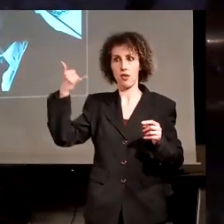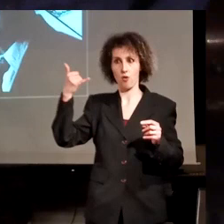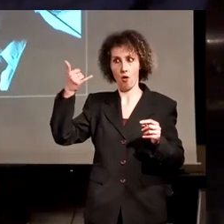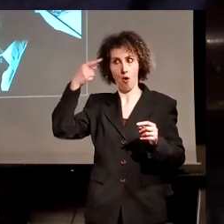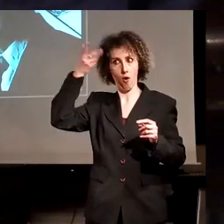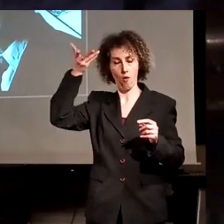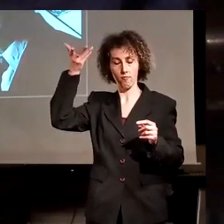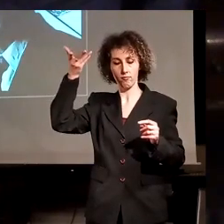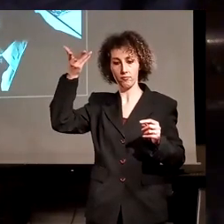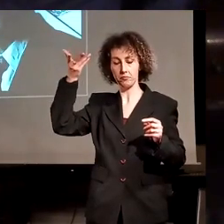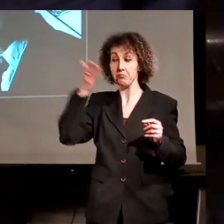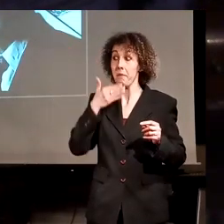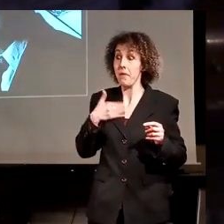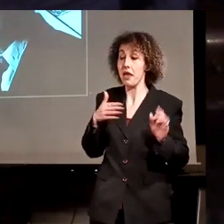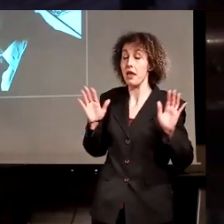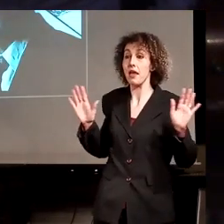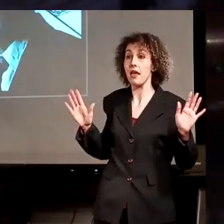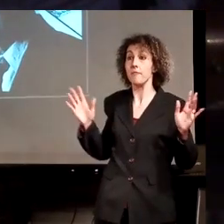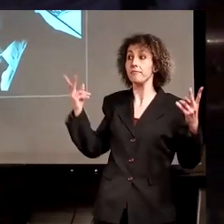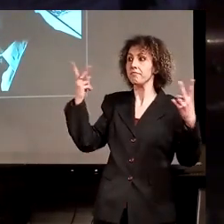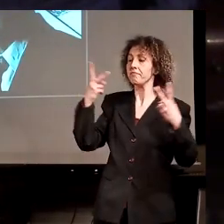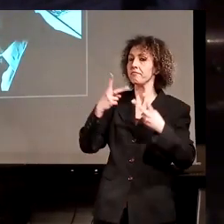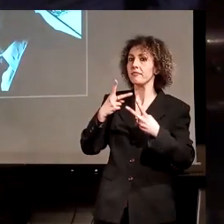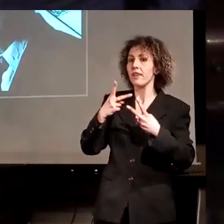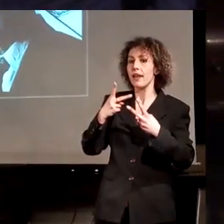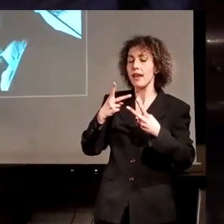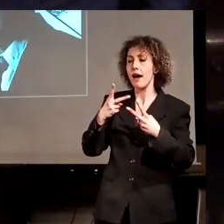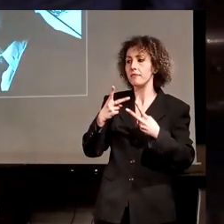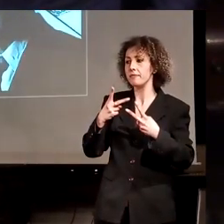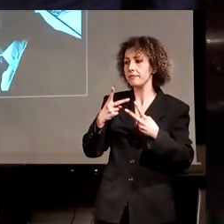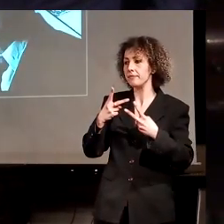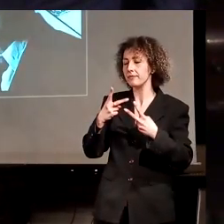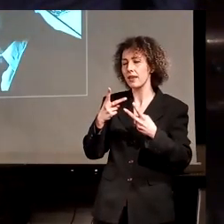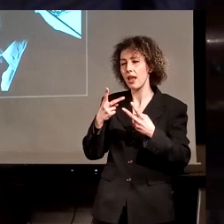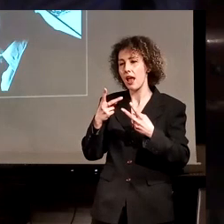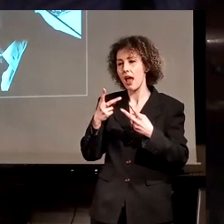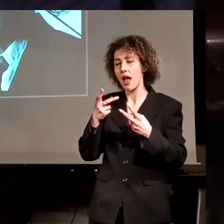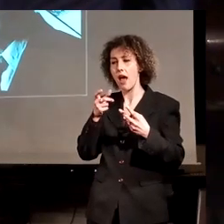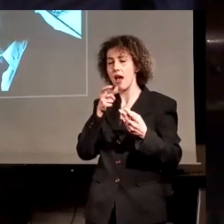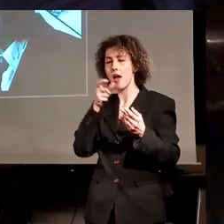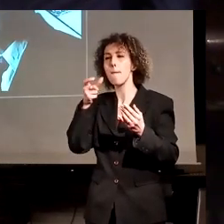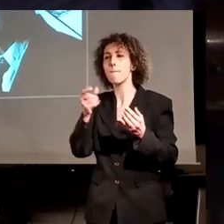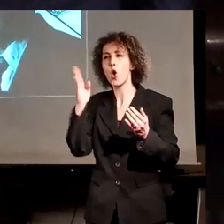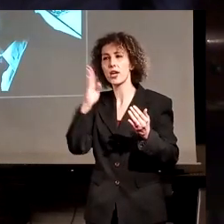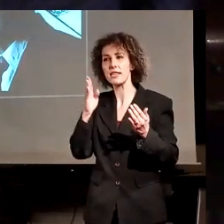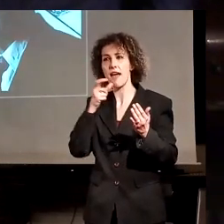me la vera natura di quel di quell'aggettivo borgesiano